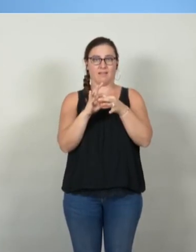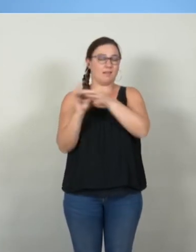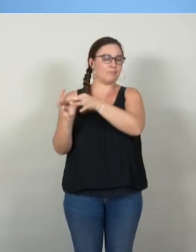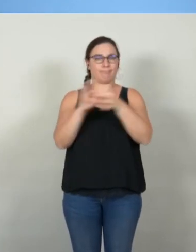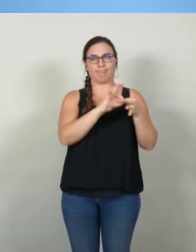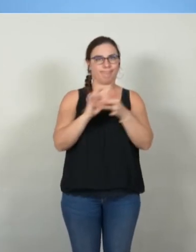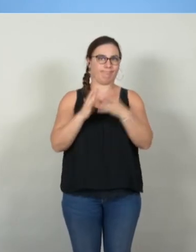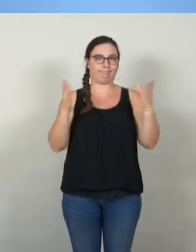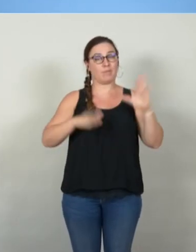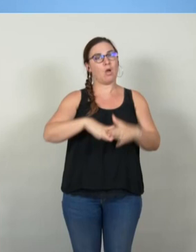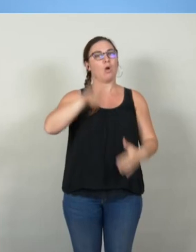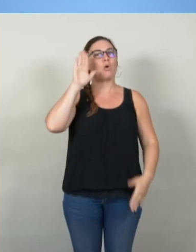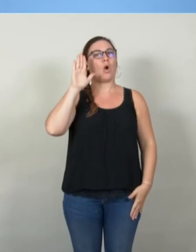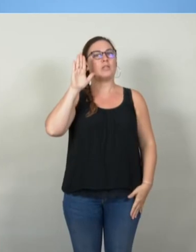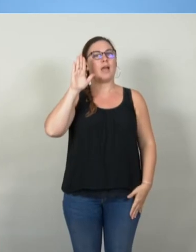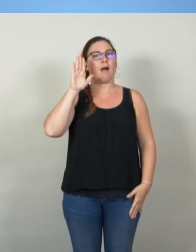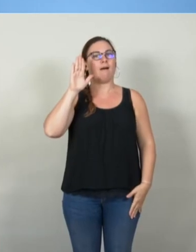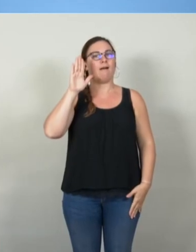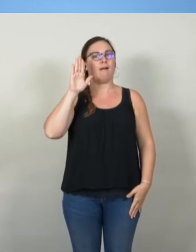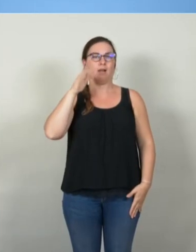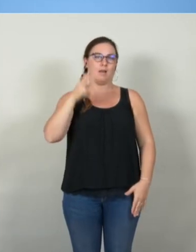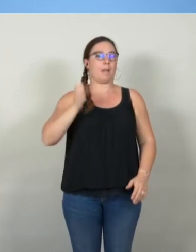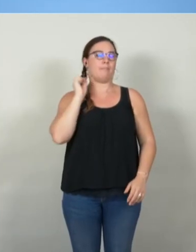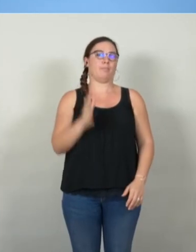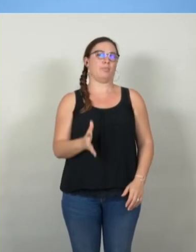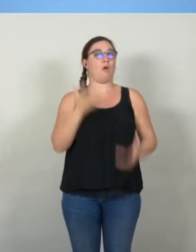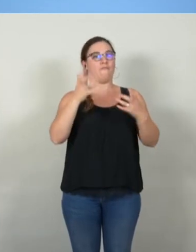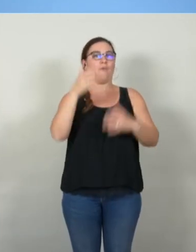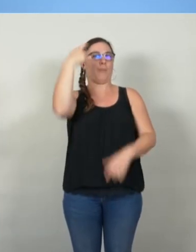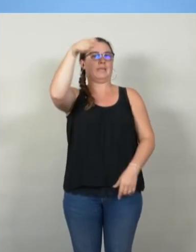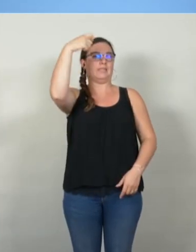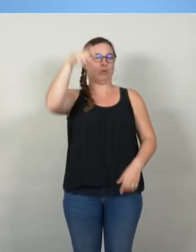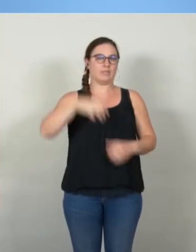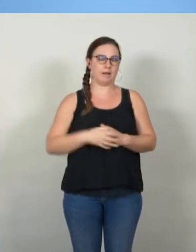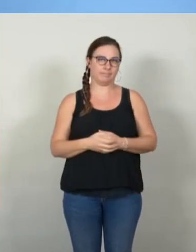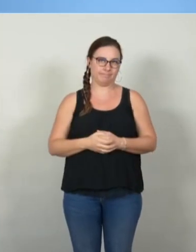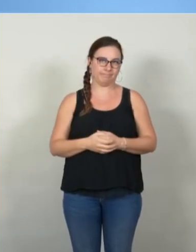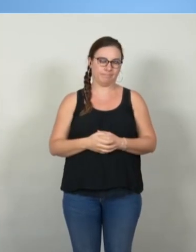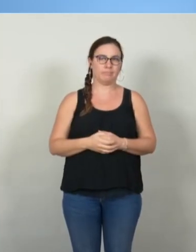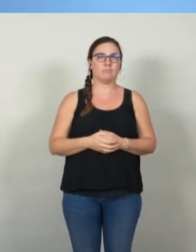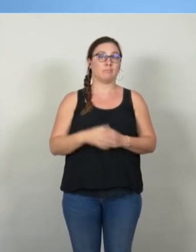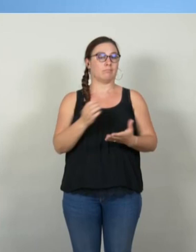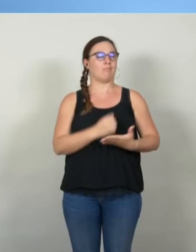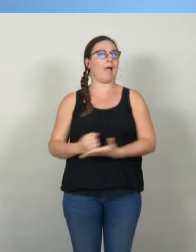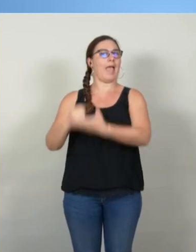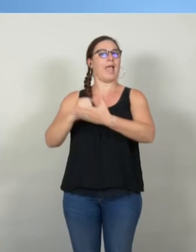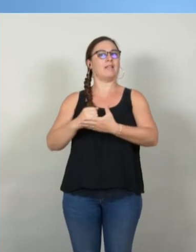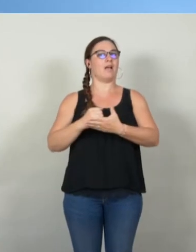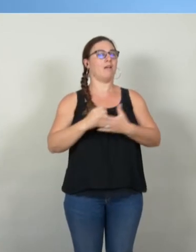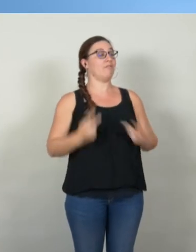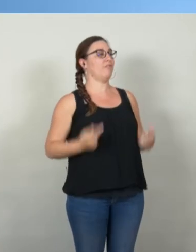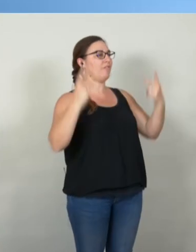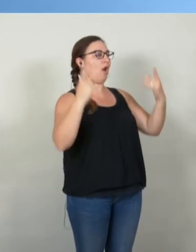à la candidature à la primaire des riples il s'agissait de s'appuyer sur elle pour se valoriser